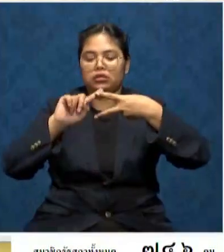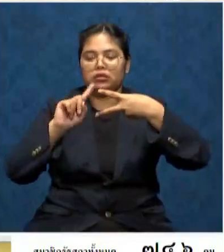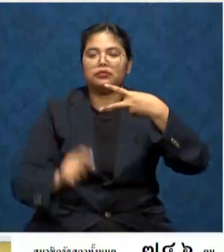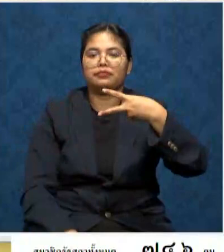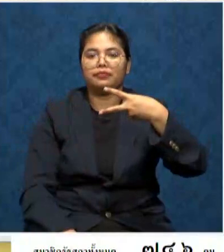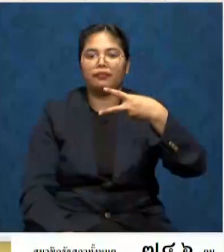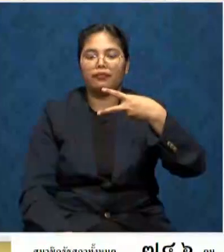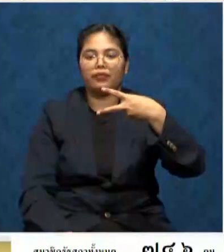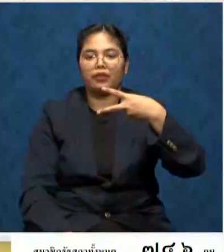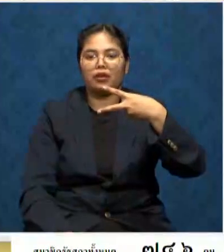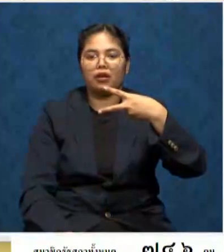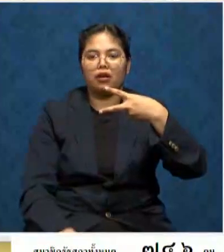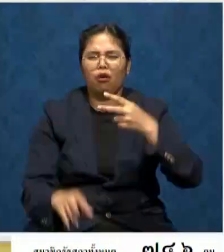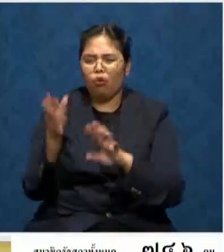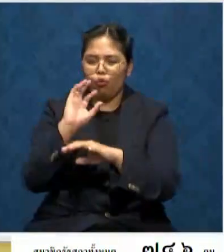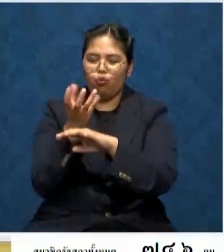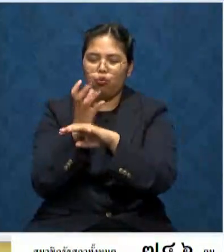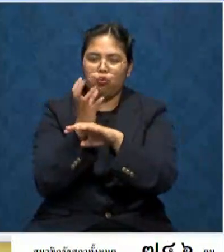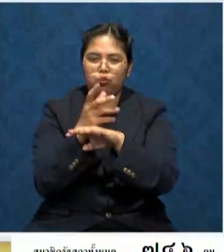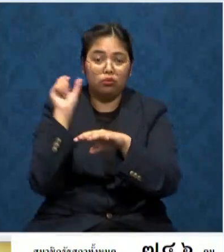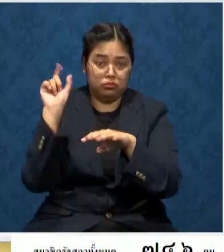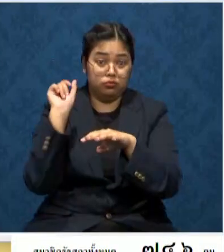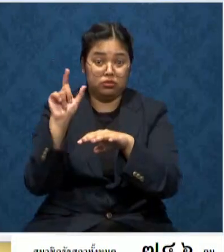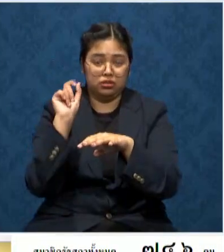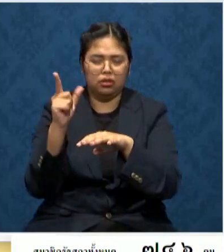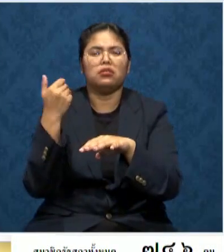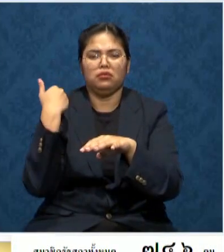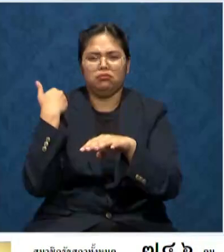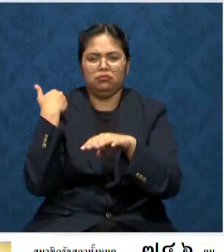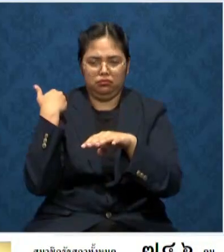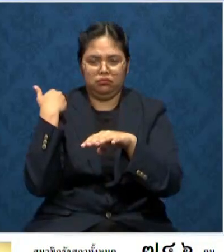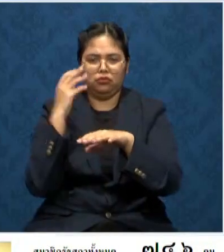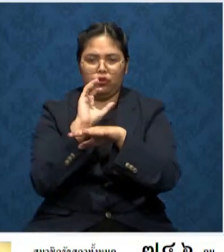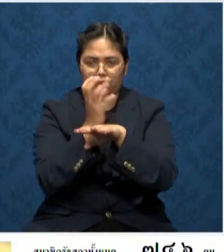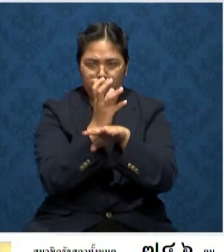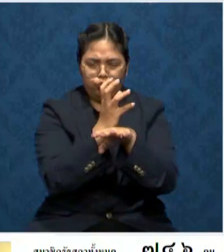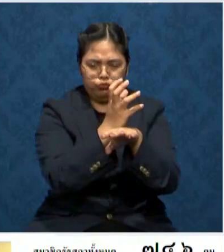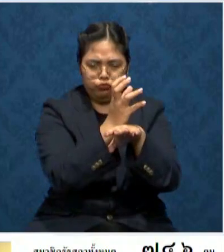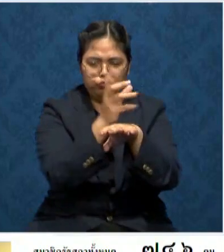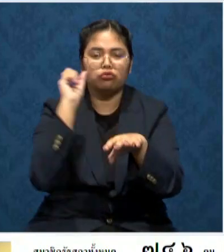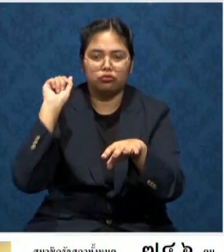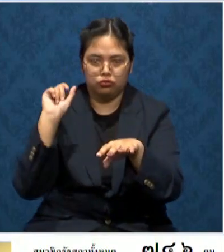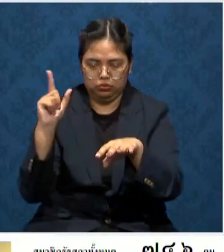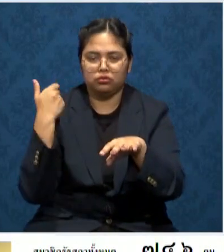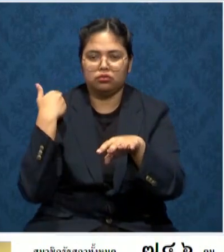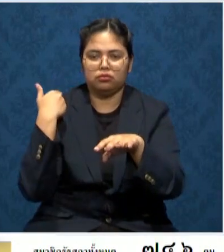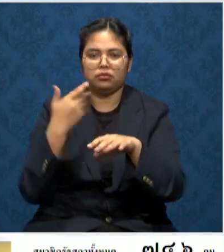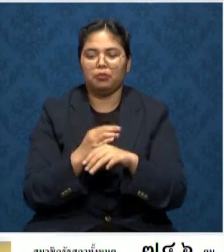ประเด็นระบบกู้ชีพชุกเฉินผมได้ขออย่าจฉายสไลด์ได้วยนะครับ